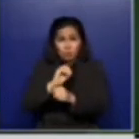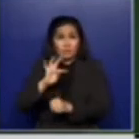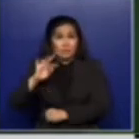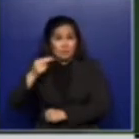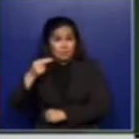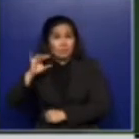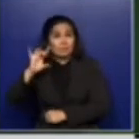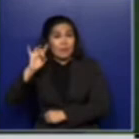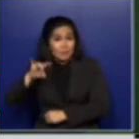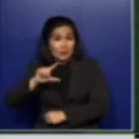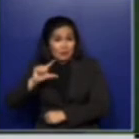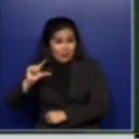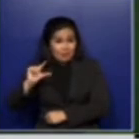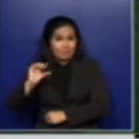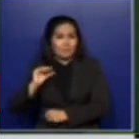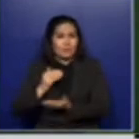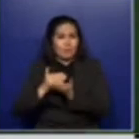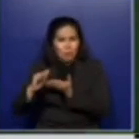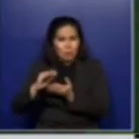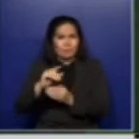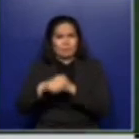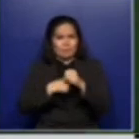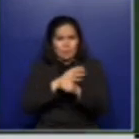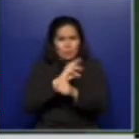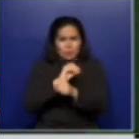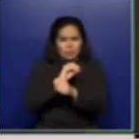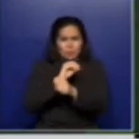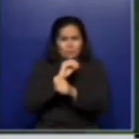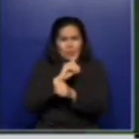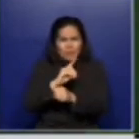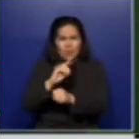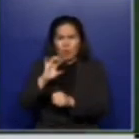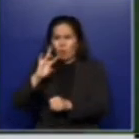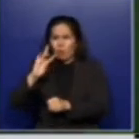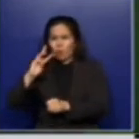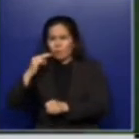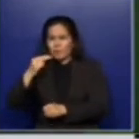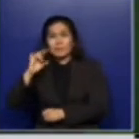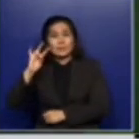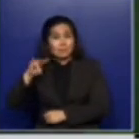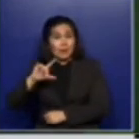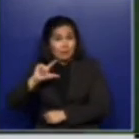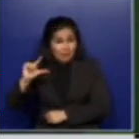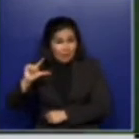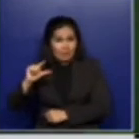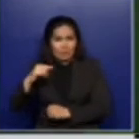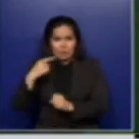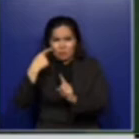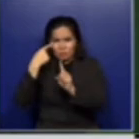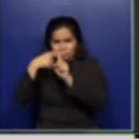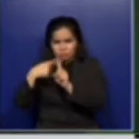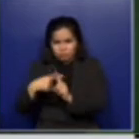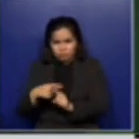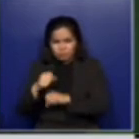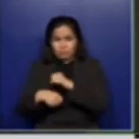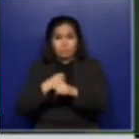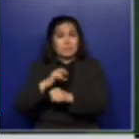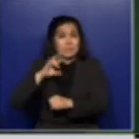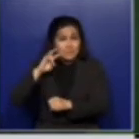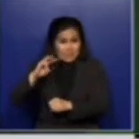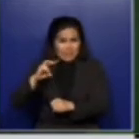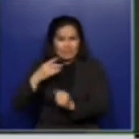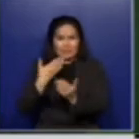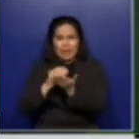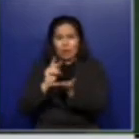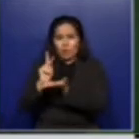ล้านปี61 67,000 แล้วก็ปีต่อมารวมแล้วเนี่ย7ปีงบประมาณน่ะท่านตั้งว